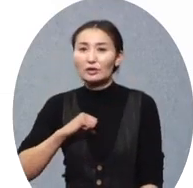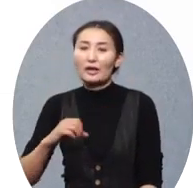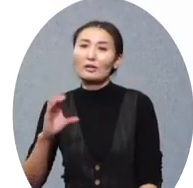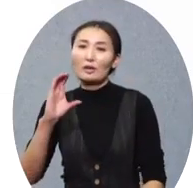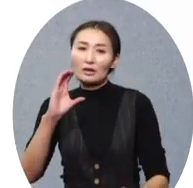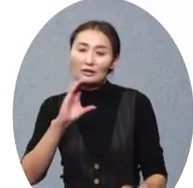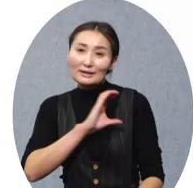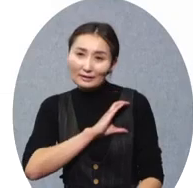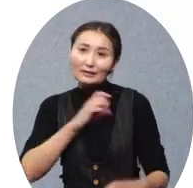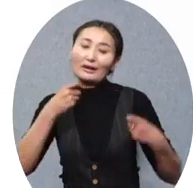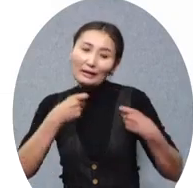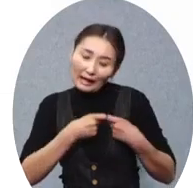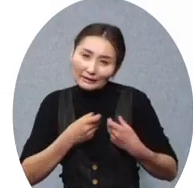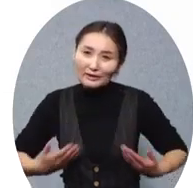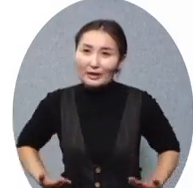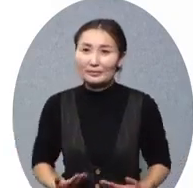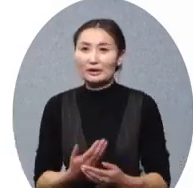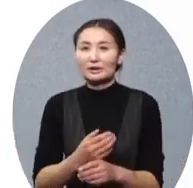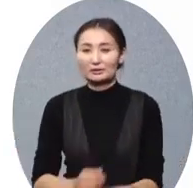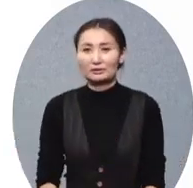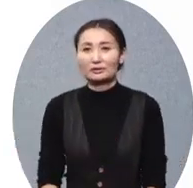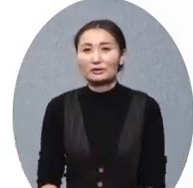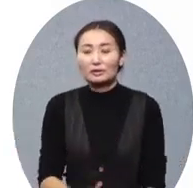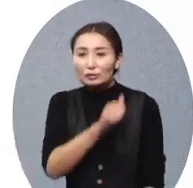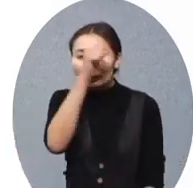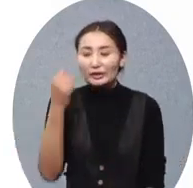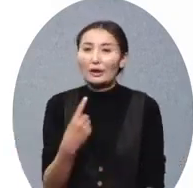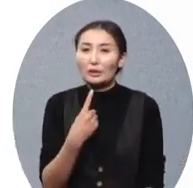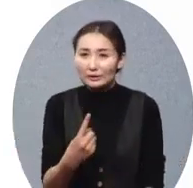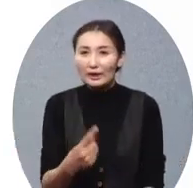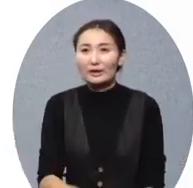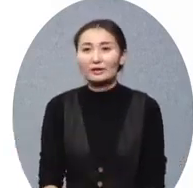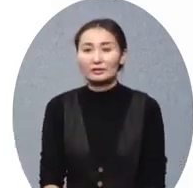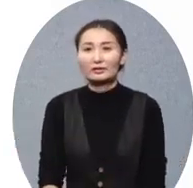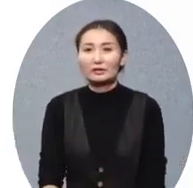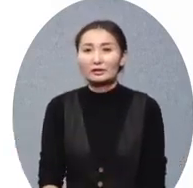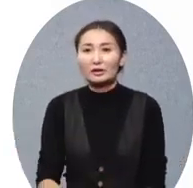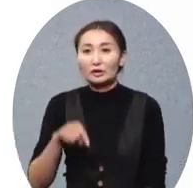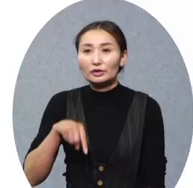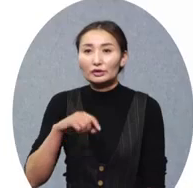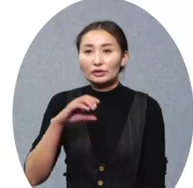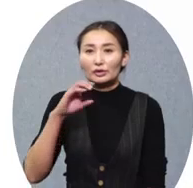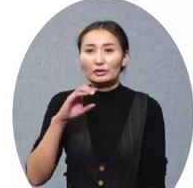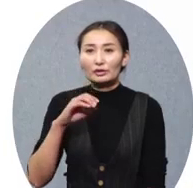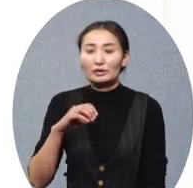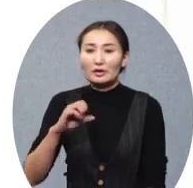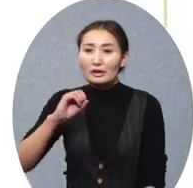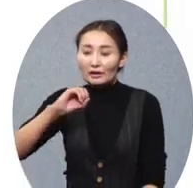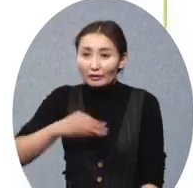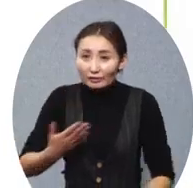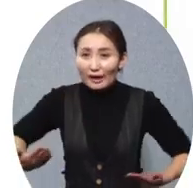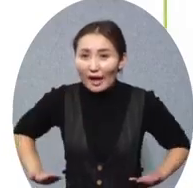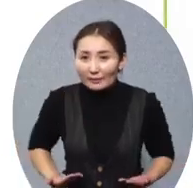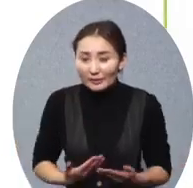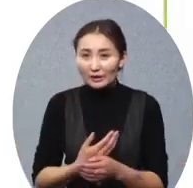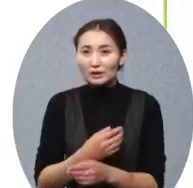амьдрах энэ үйл явцыг бид нар сэтгцэн эрүүл мэндийн байд гэж авч үзнэ. За, өнөөдөр сэтгцэн эрүүл мэнд гэдэгт бол идэвхтэй